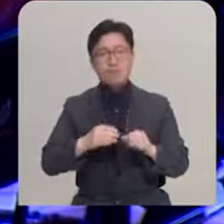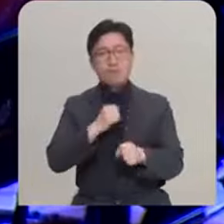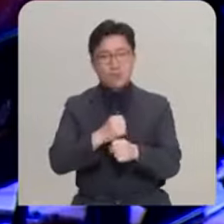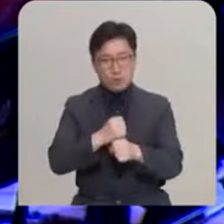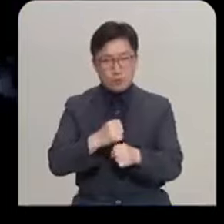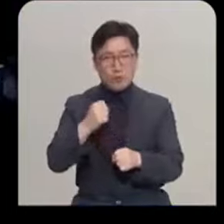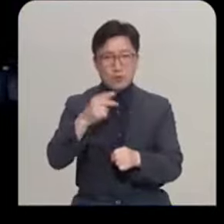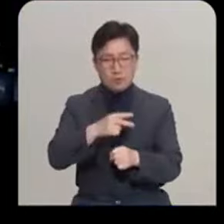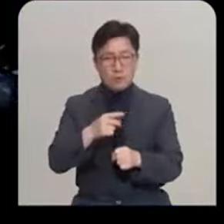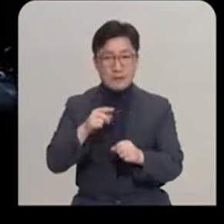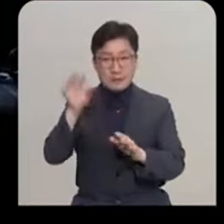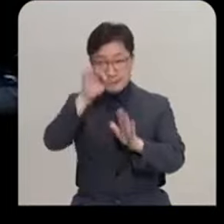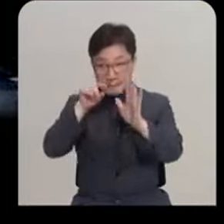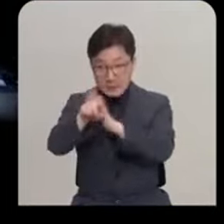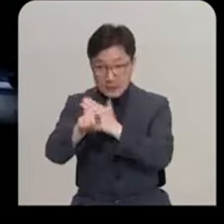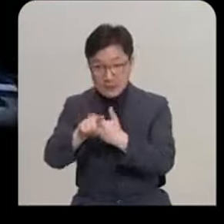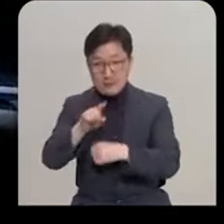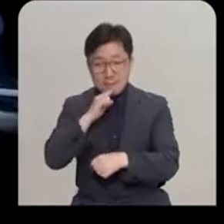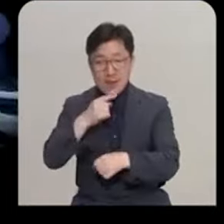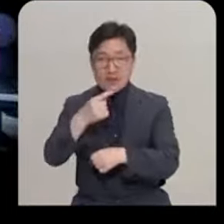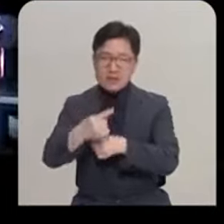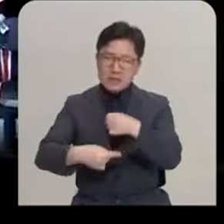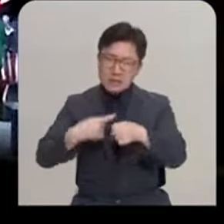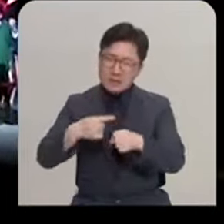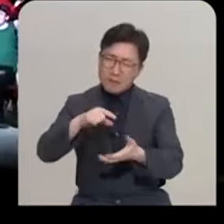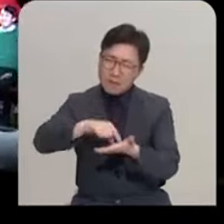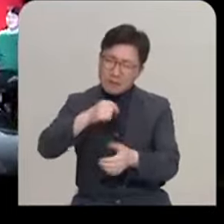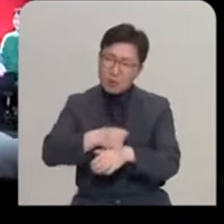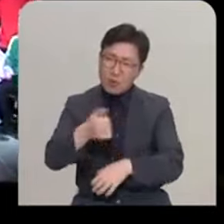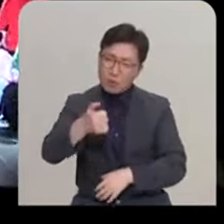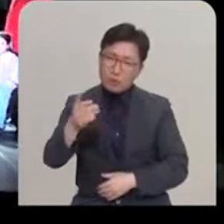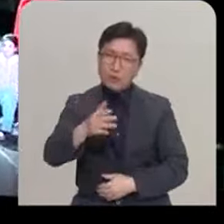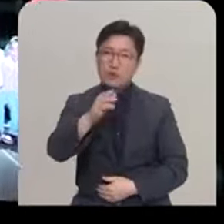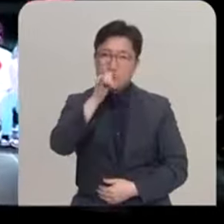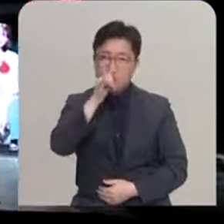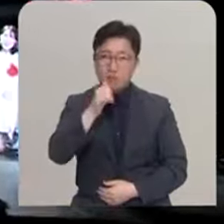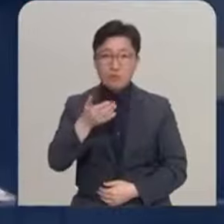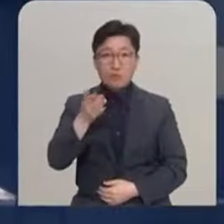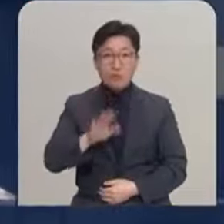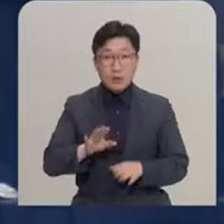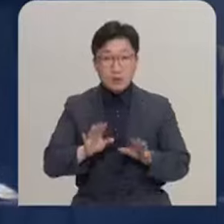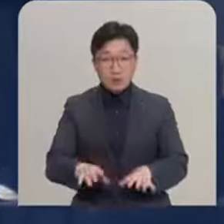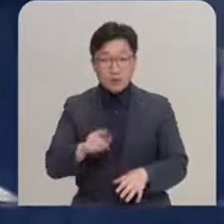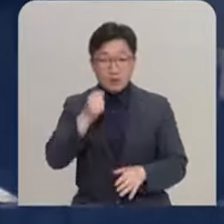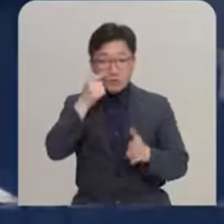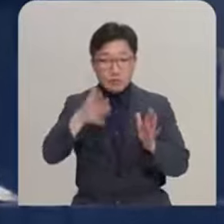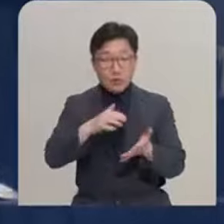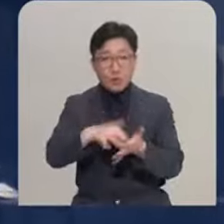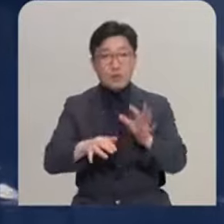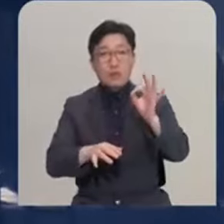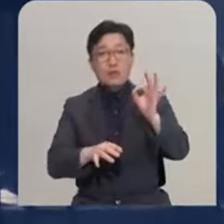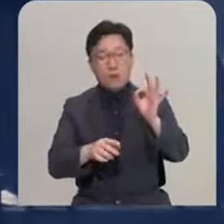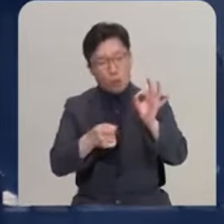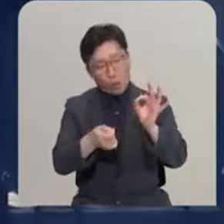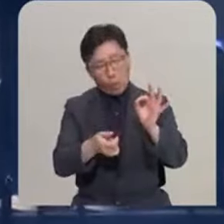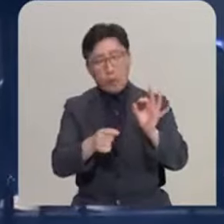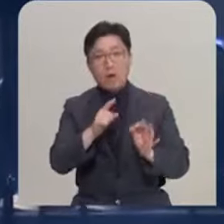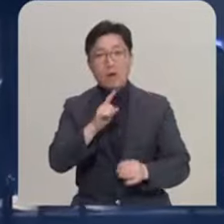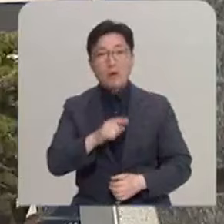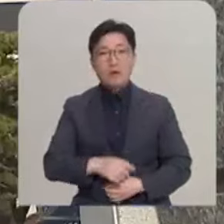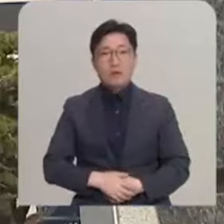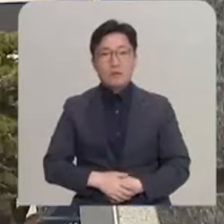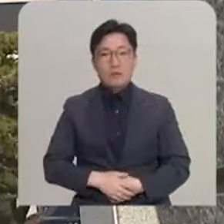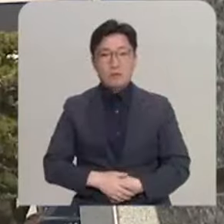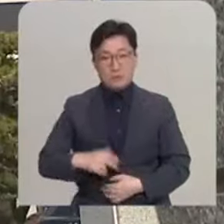해마다 50여 차례 공연을 펼쳤습니다 그런데 올해는 반년이 다 되도록 열 차례도 하지 못했습니다